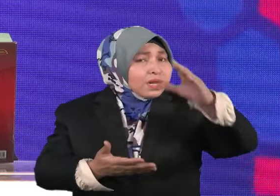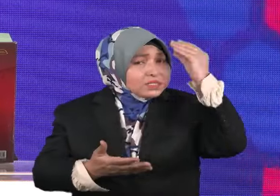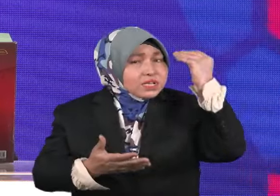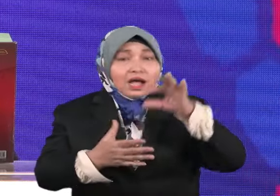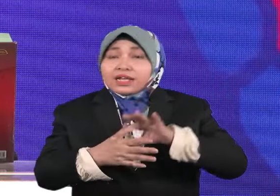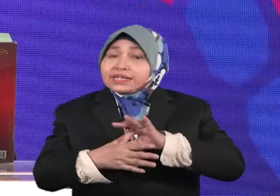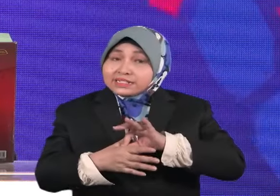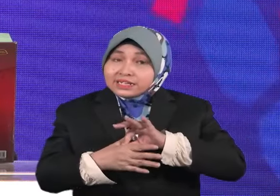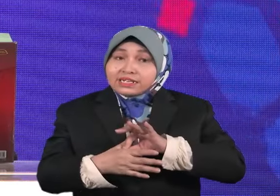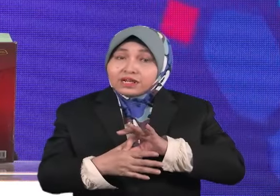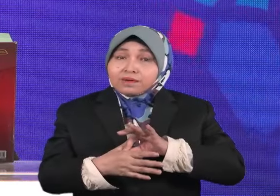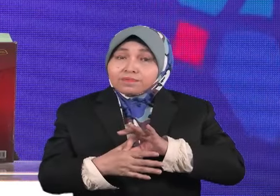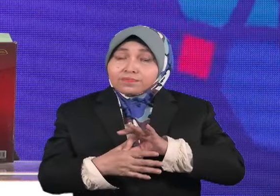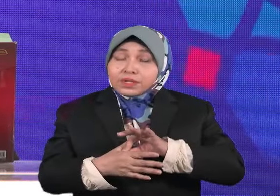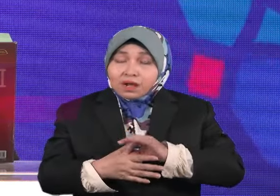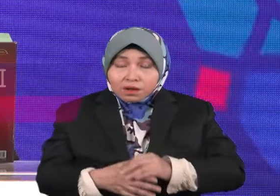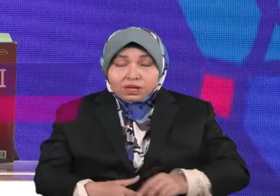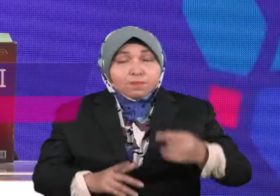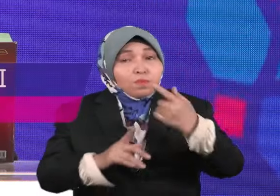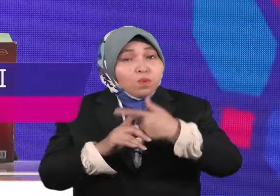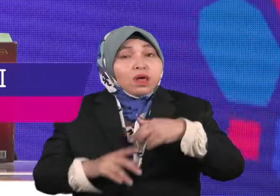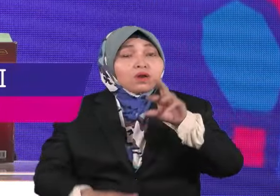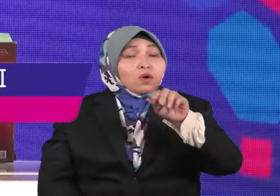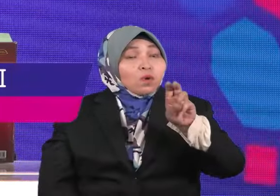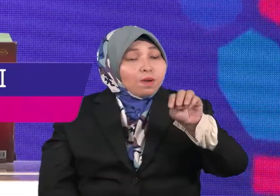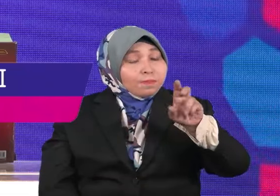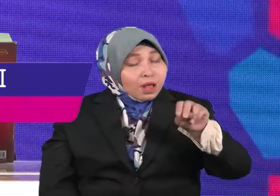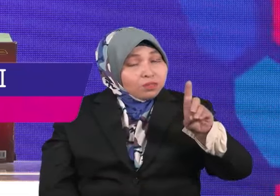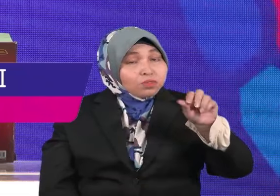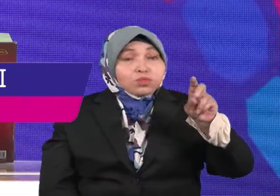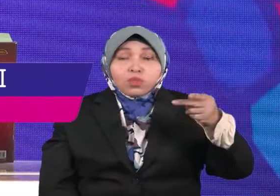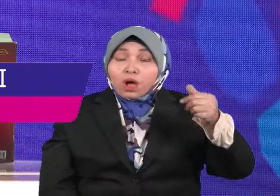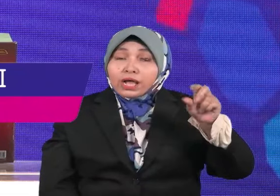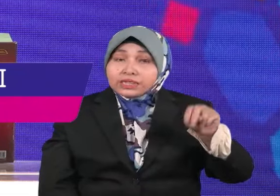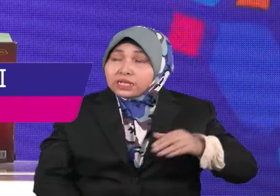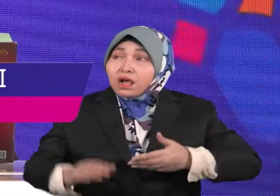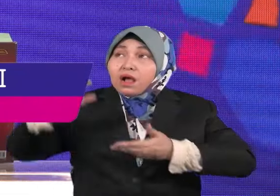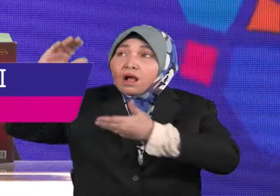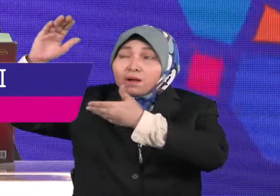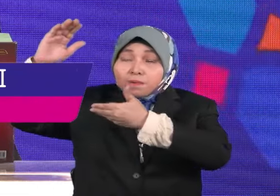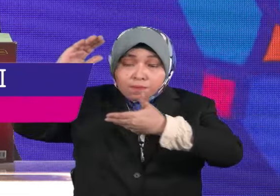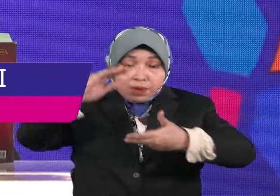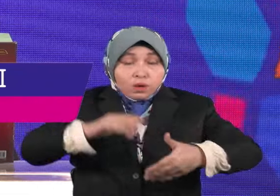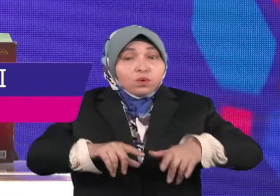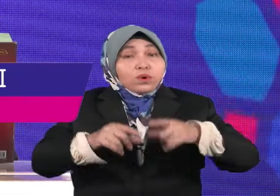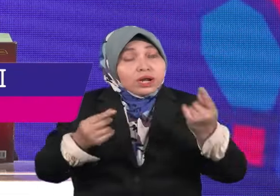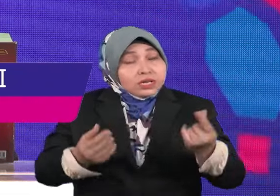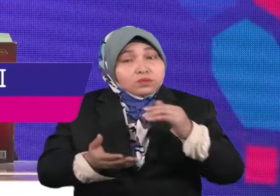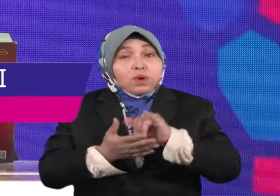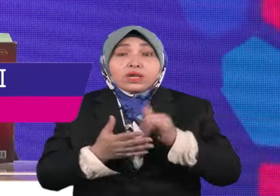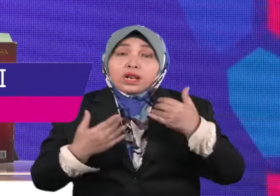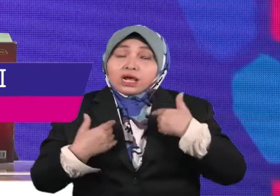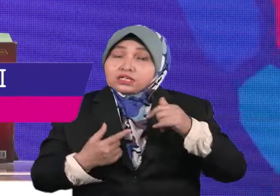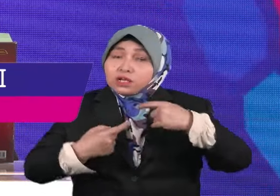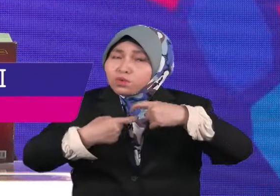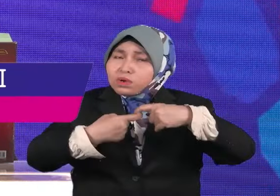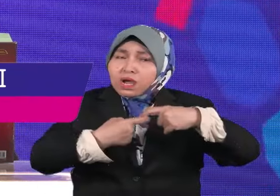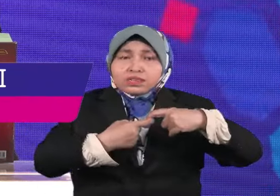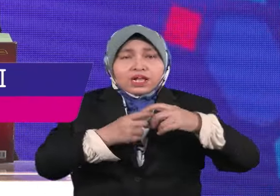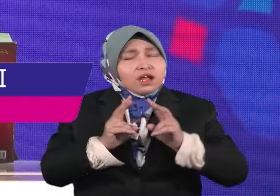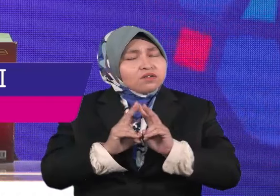kandungannya. Syahrul Ramadan, bulan Ramadan yang diturunkan Al-Quran padanya, yang merupakan satu kaitan yang